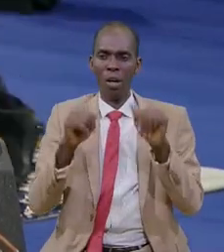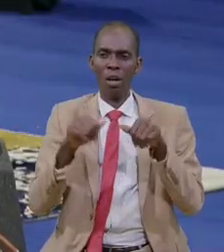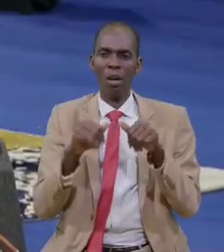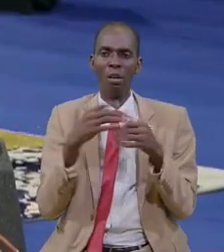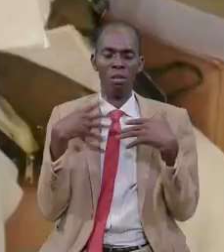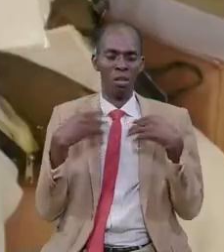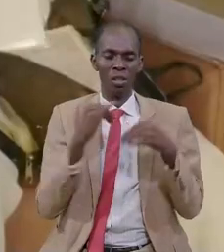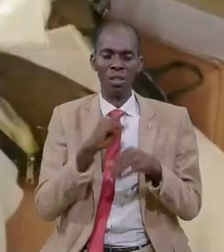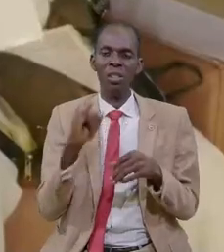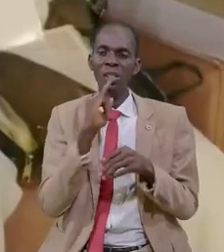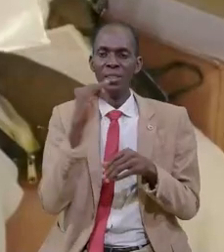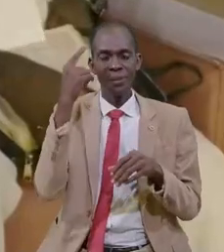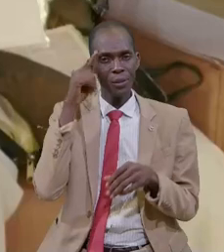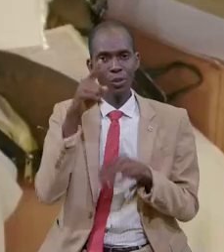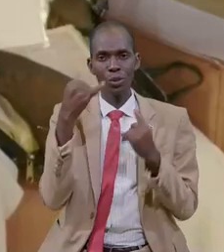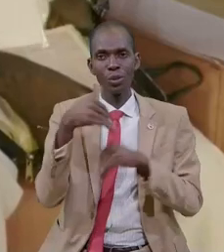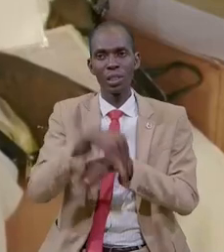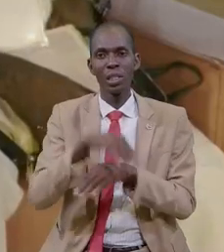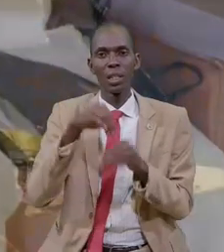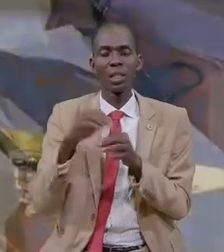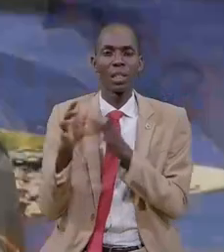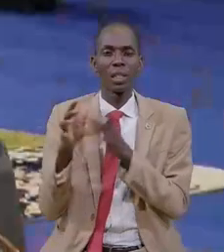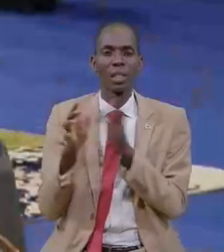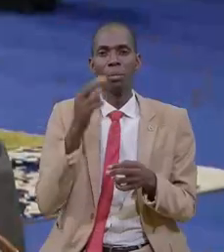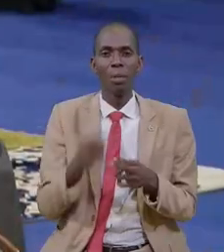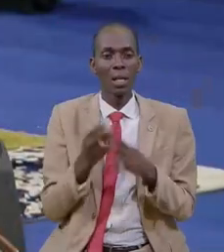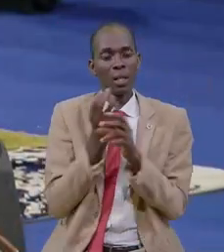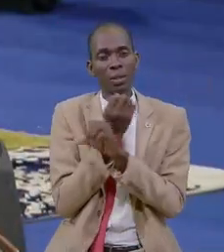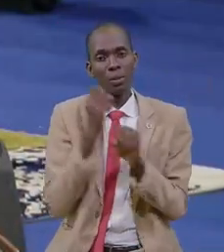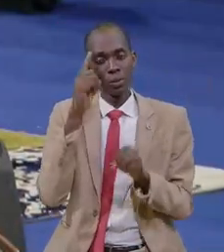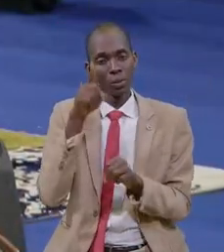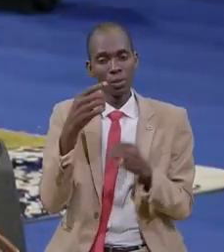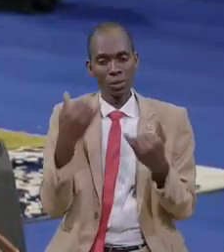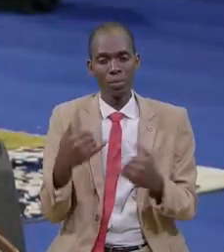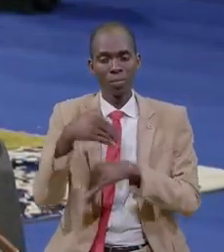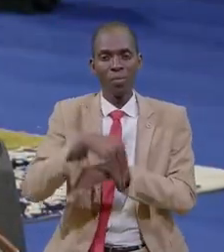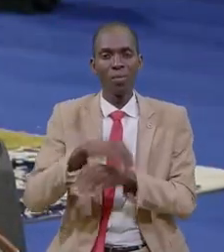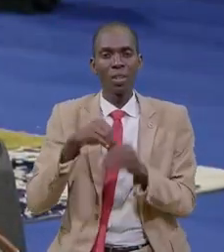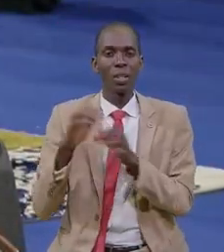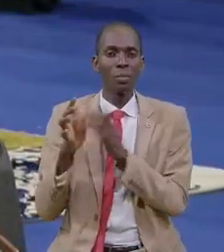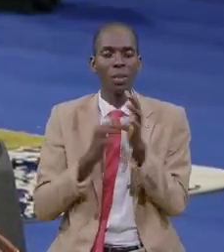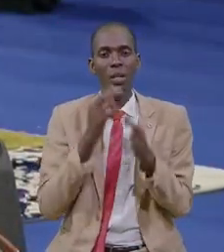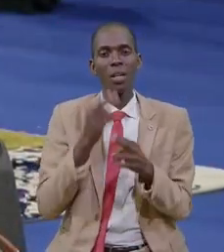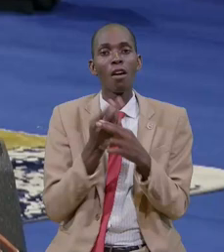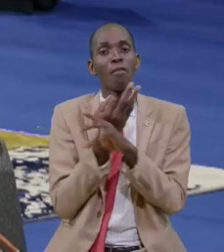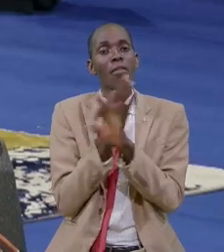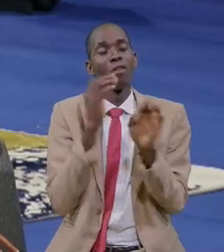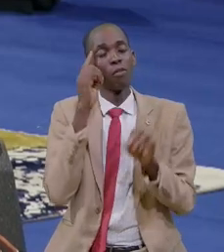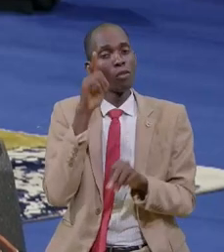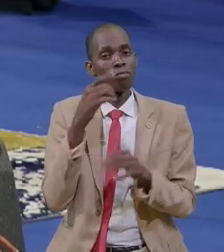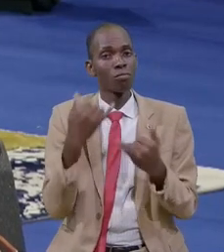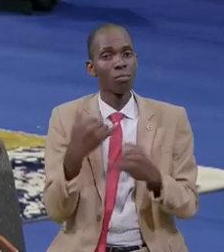la guérison est pour toi ce soir. Le salut est pour toi ce soir. La liberté est pour toi ce soir. Toute